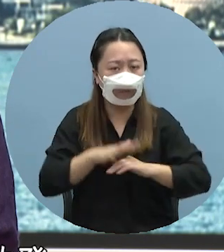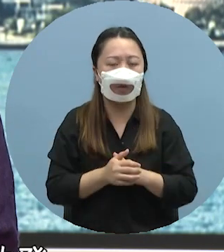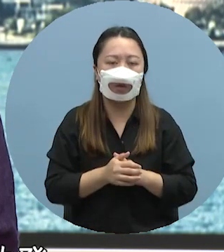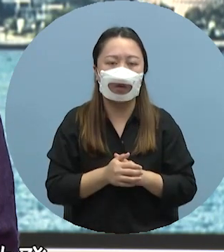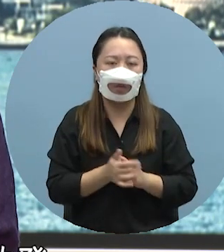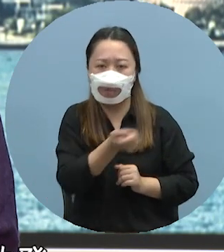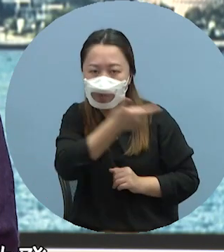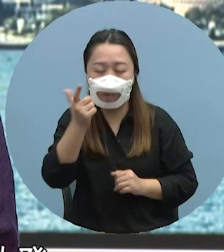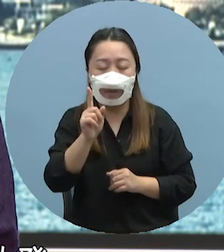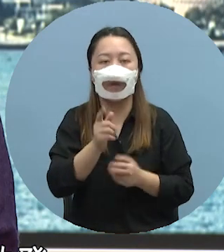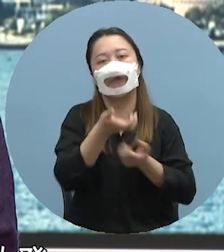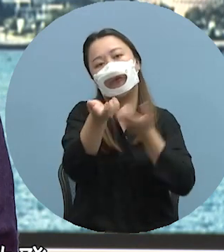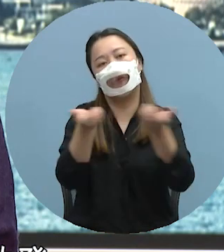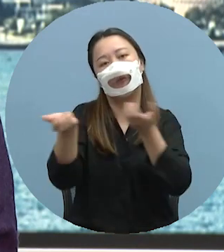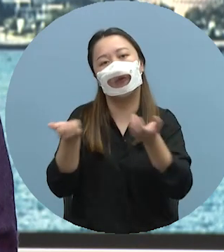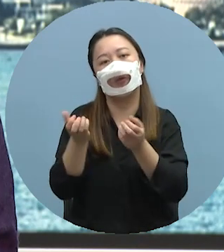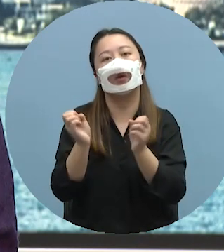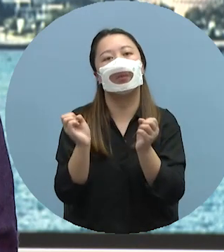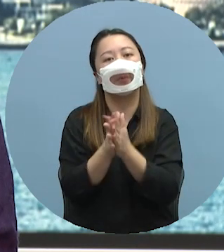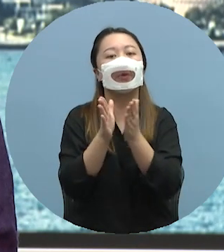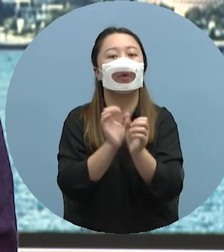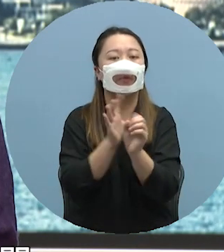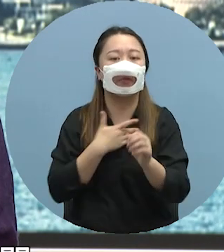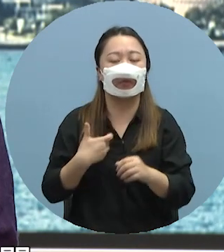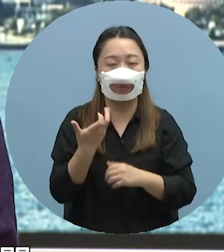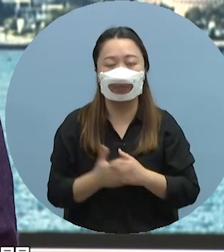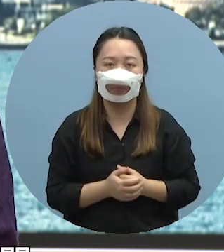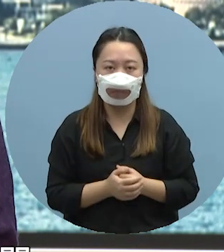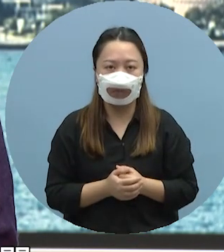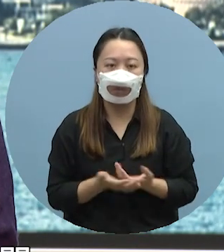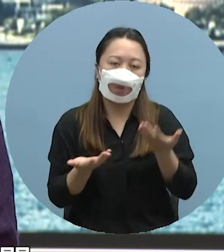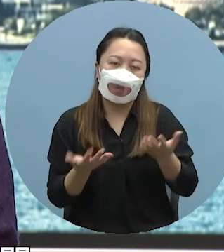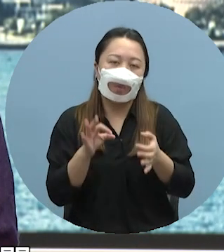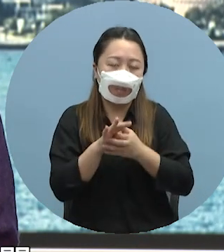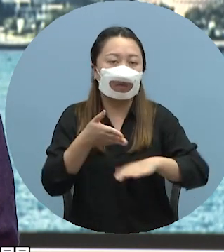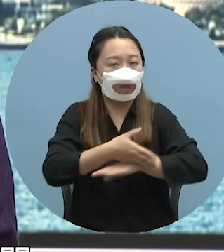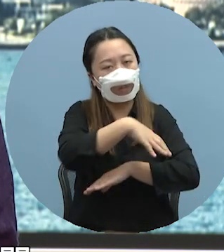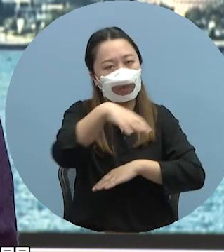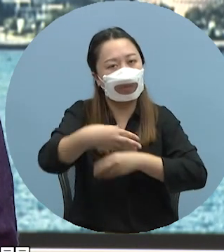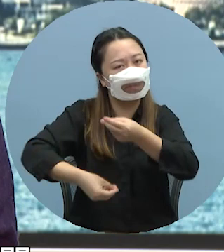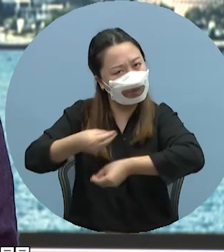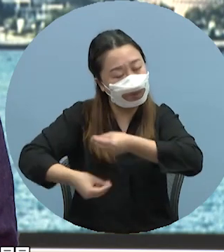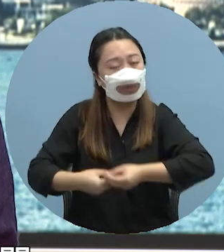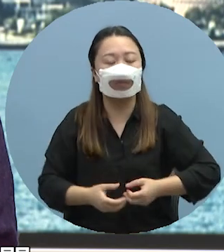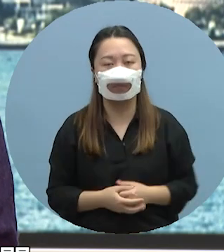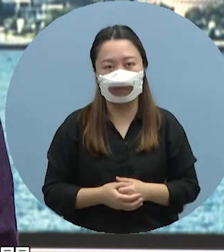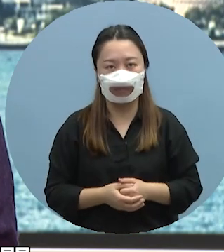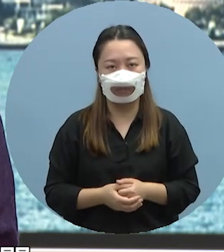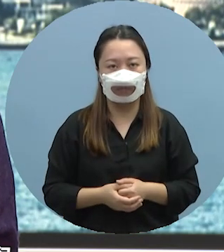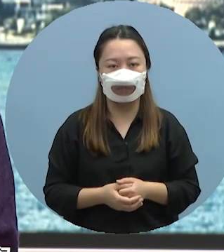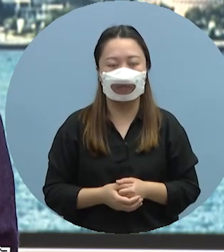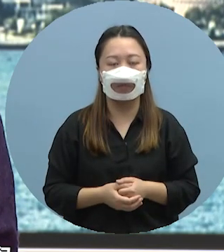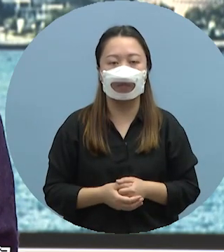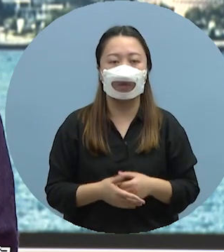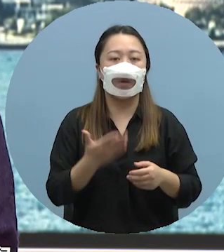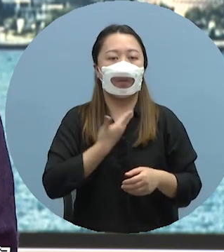大部分個案都是一些散發個案，在一些不同班級，可能都是跟社區那個活躍的個案有關。